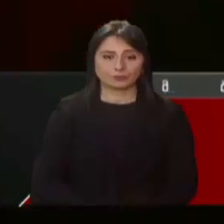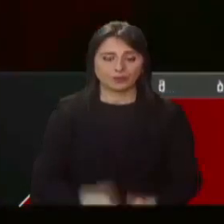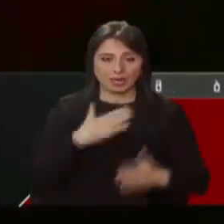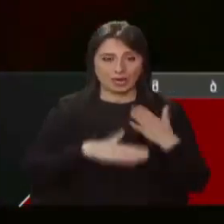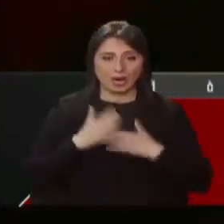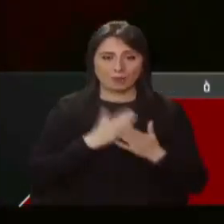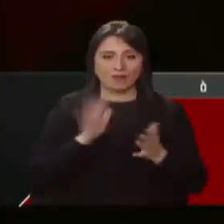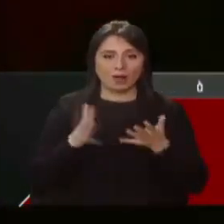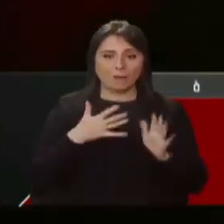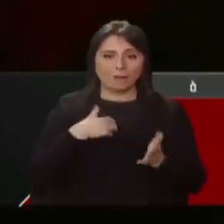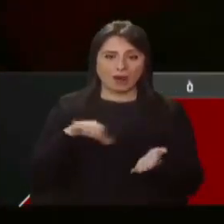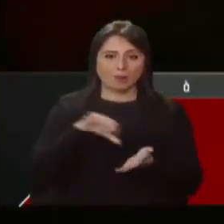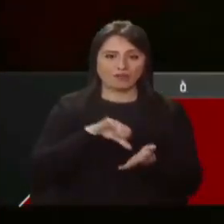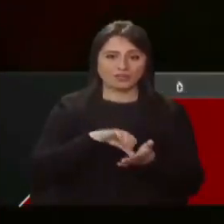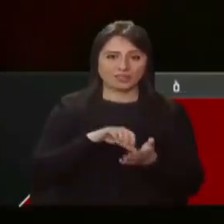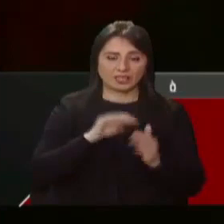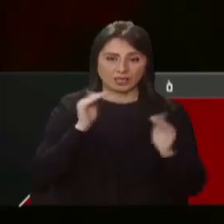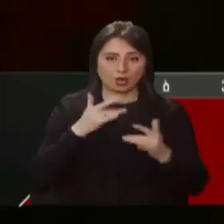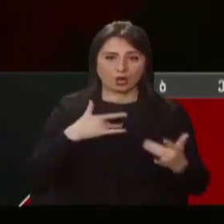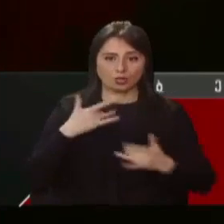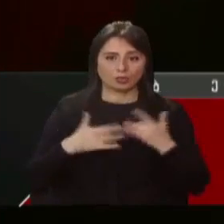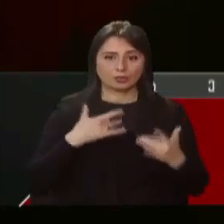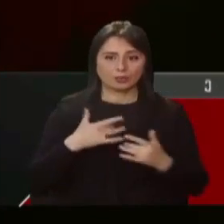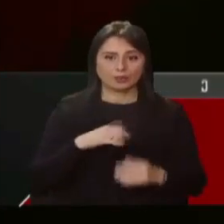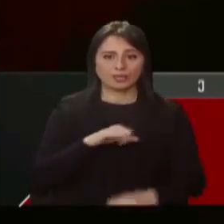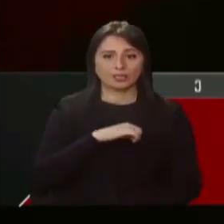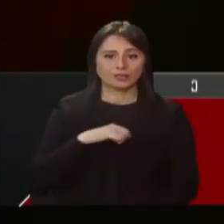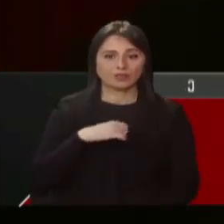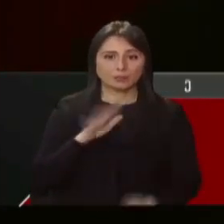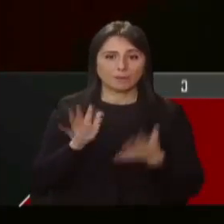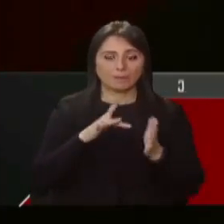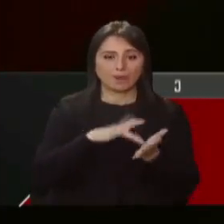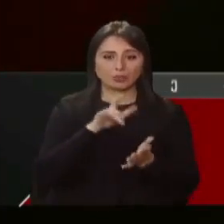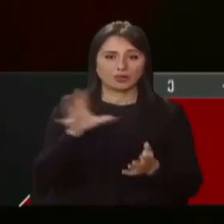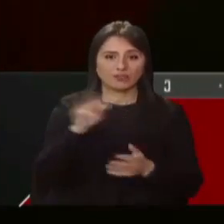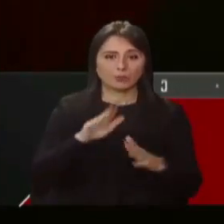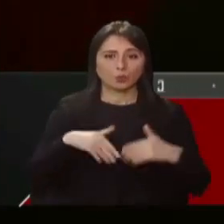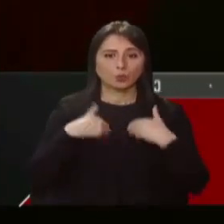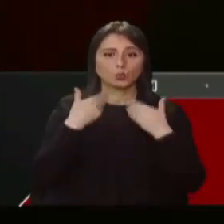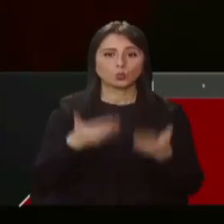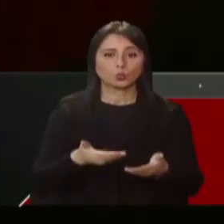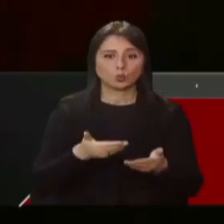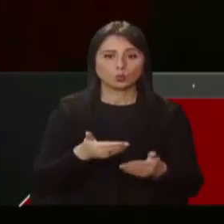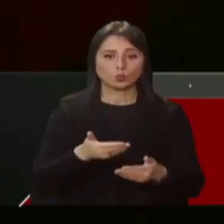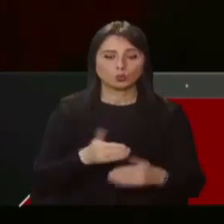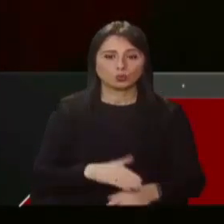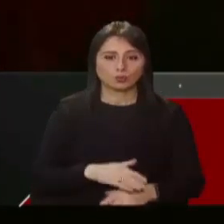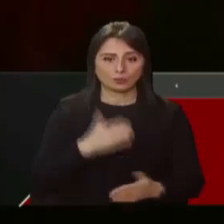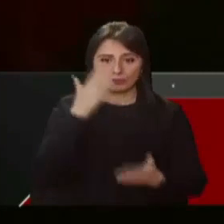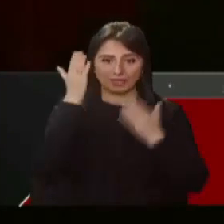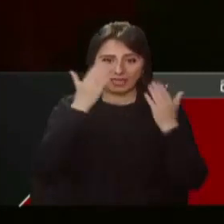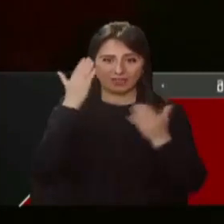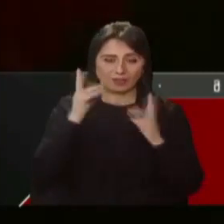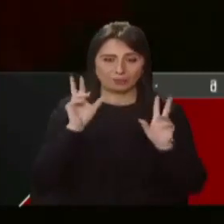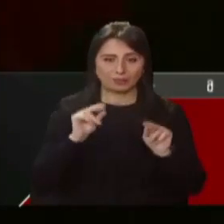გახარებული ვარო ბათუმში გამოდივარ კონცერტზე. თვითონ ბათუმელებს და ყველას ვუსურებ ხიარულ